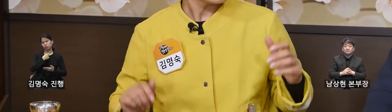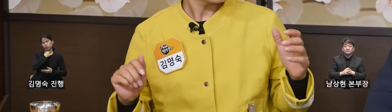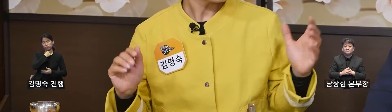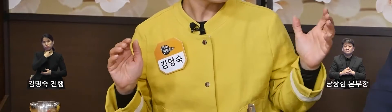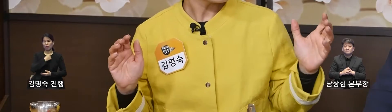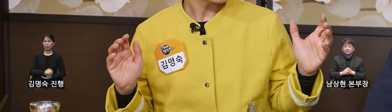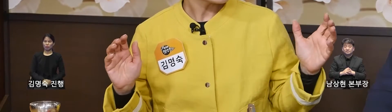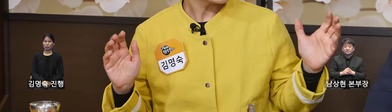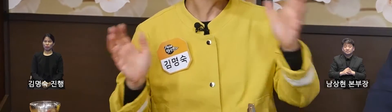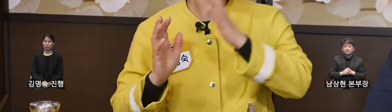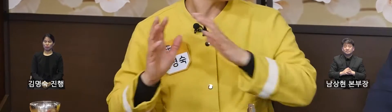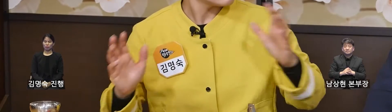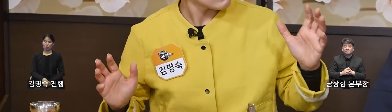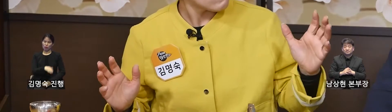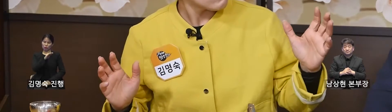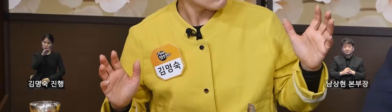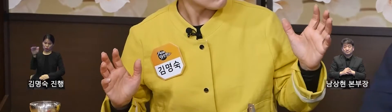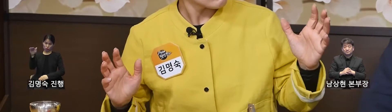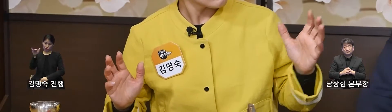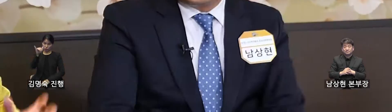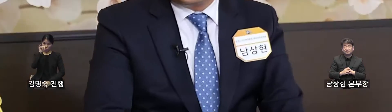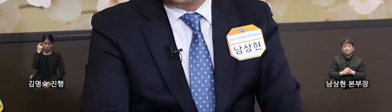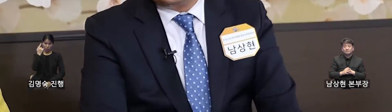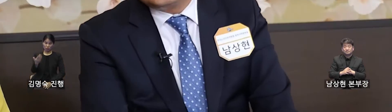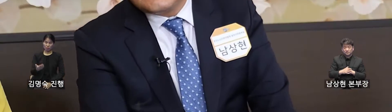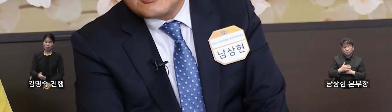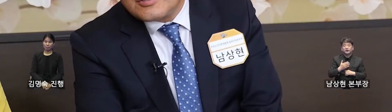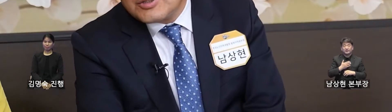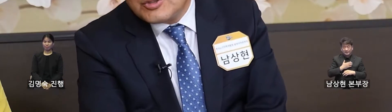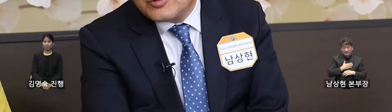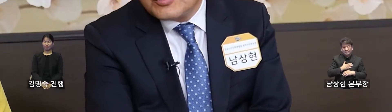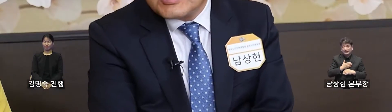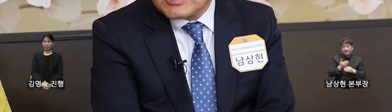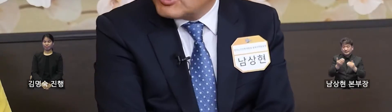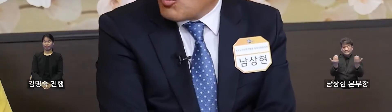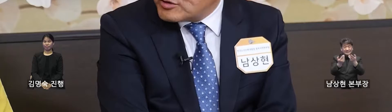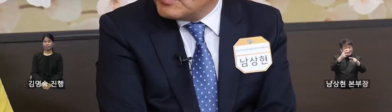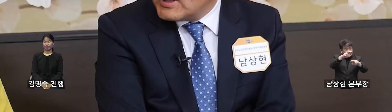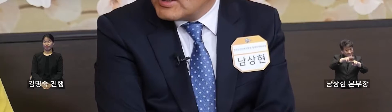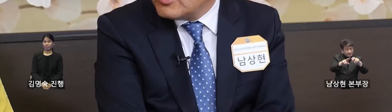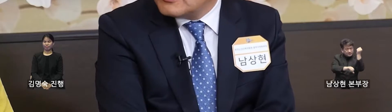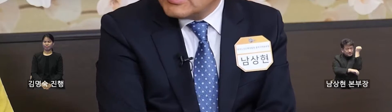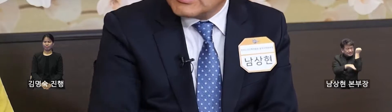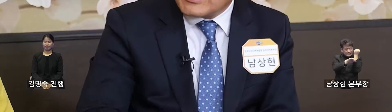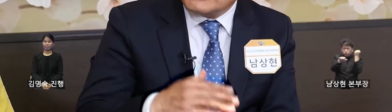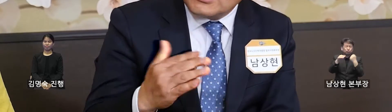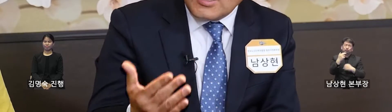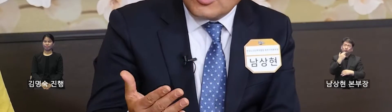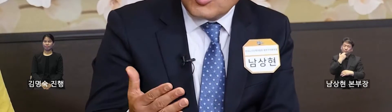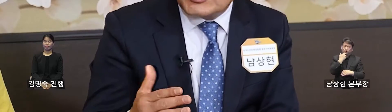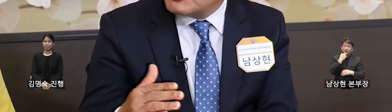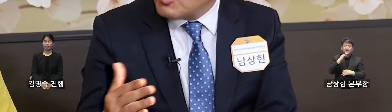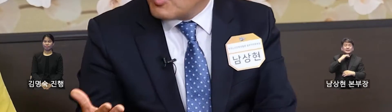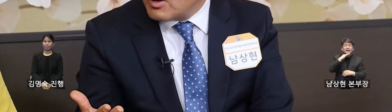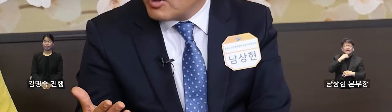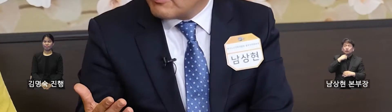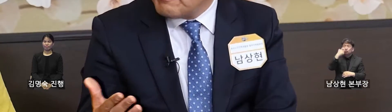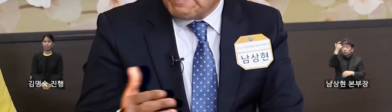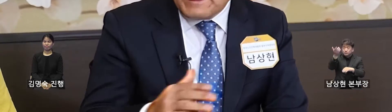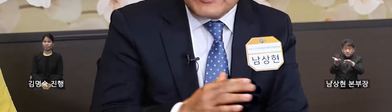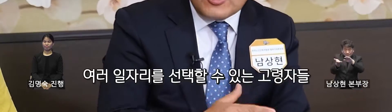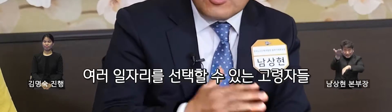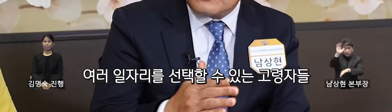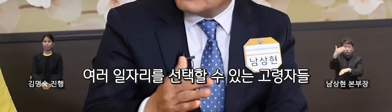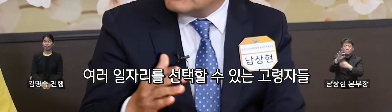네네. 근데 어떤 기준이 있나요? 저희가 일자리라는 기준은 사실은 없습니다. 이제 나이가 60이